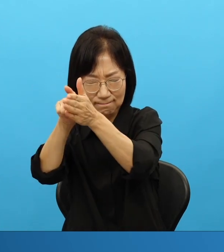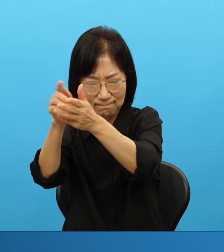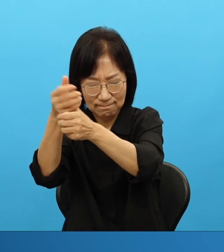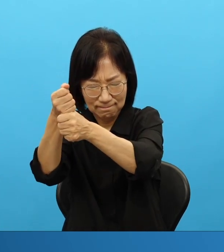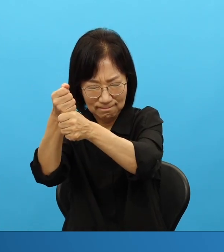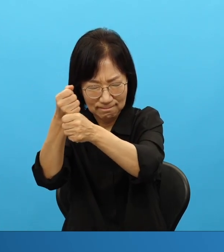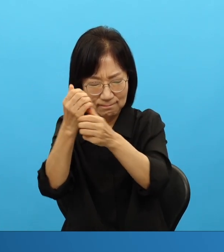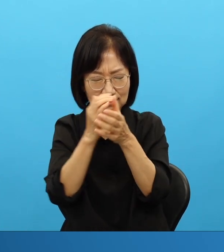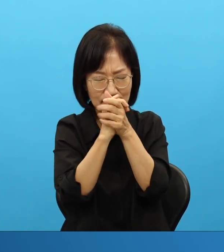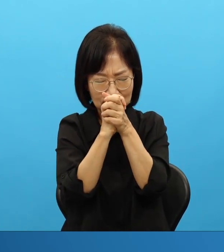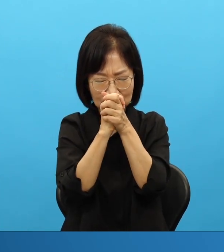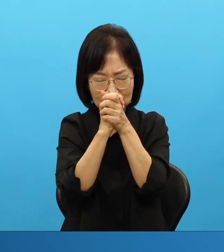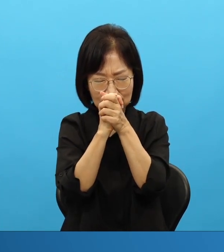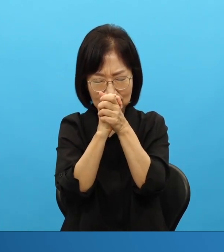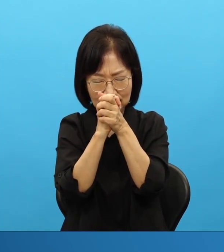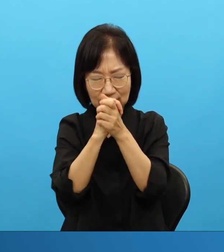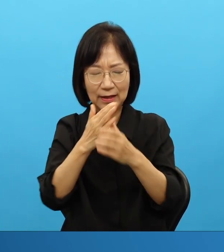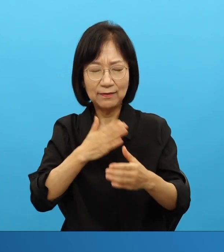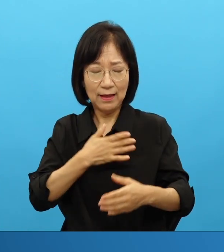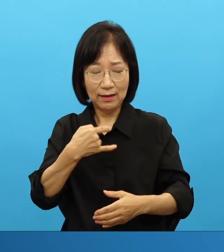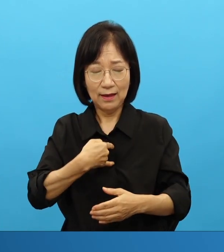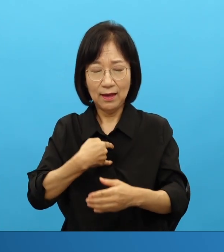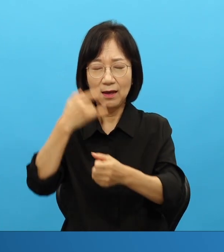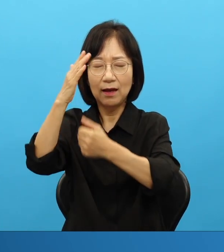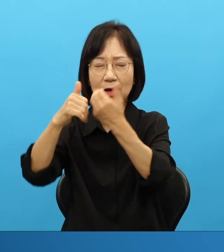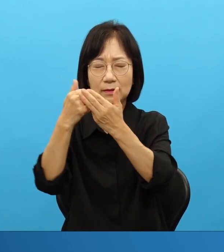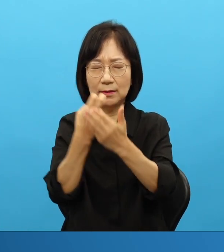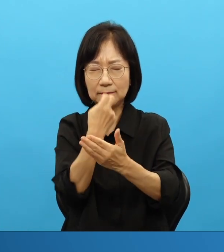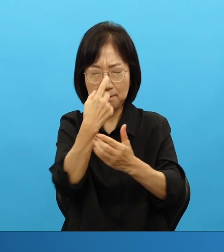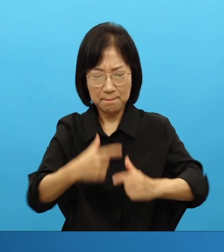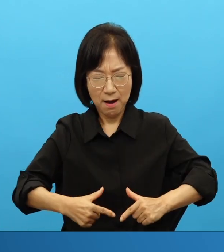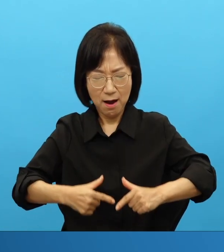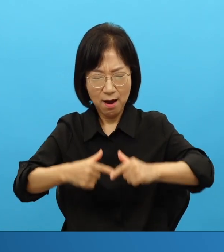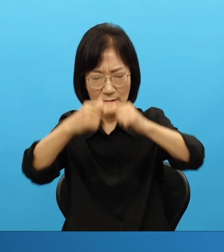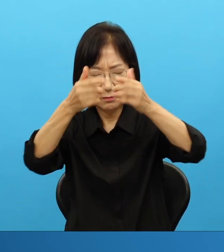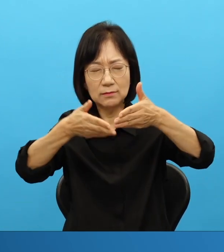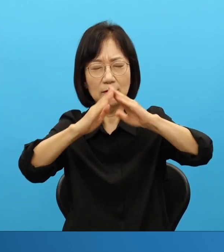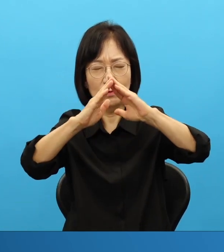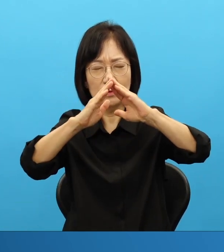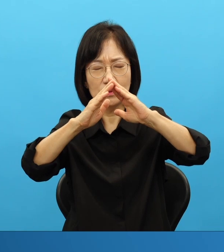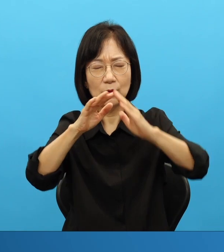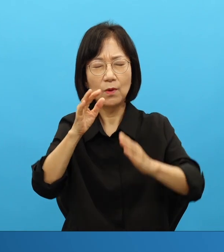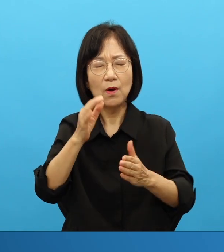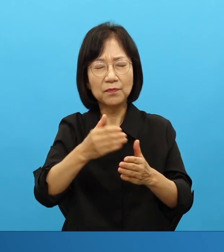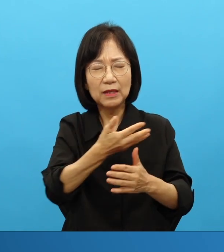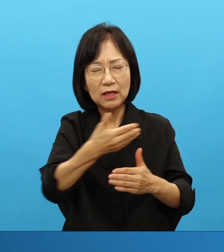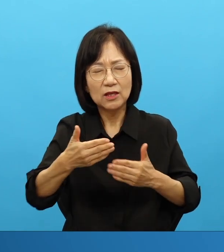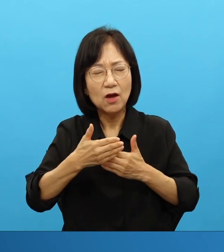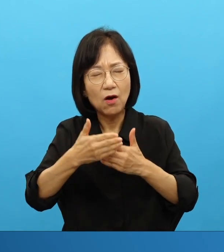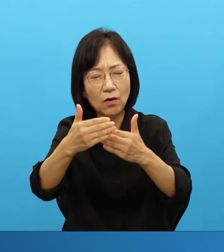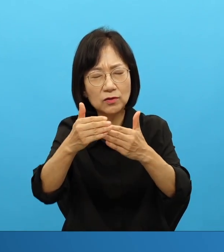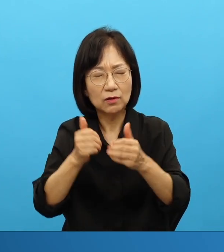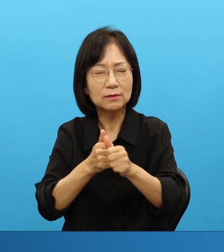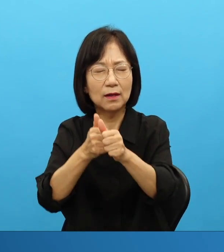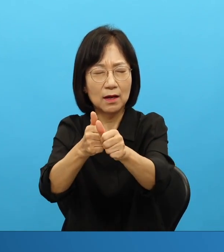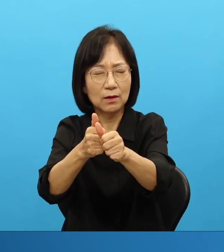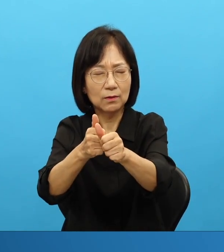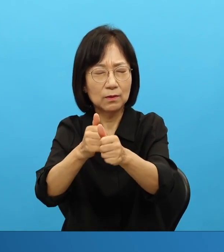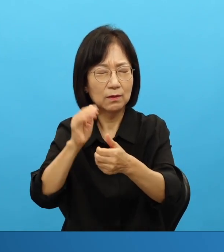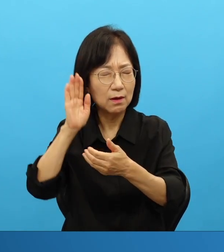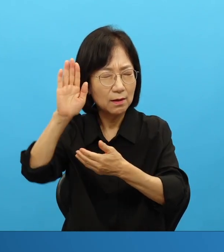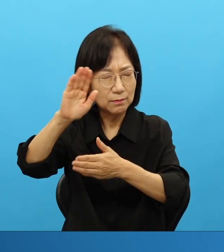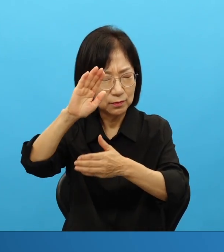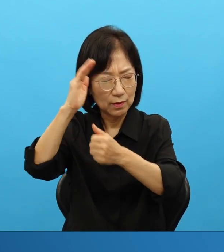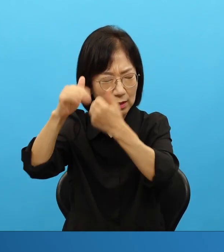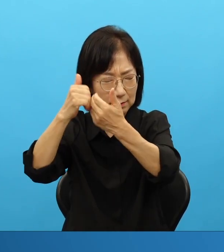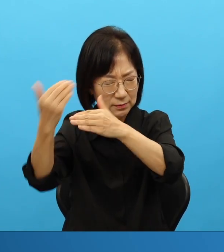하사 나에게 하나님의 망대가 세워지고 하나님의 여정을 가며 하나님께서 성취시키시는 이정표로